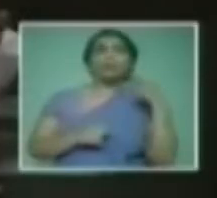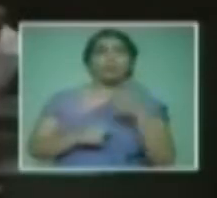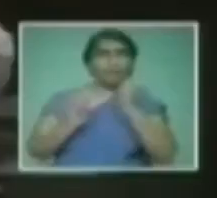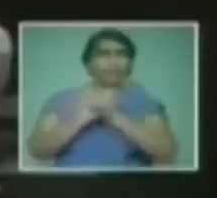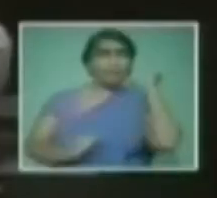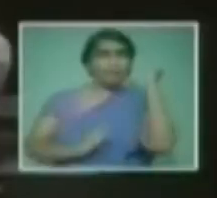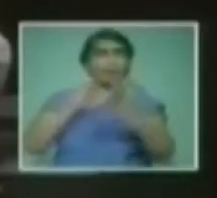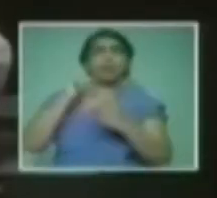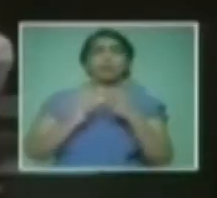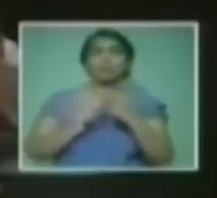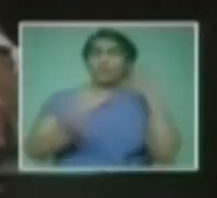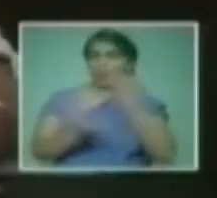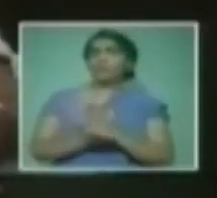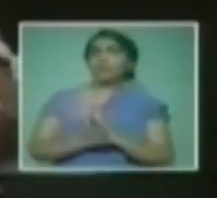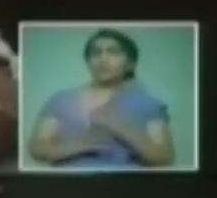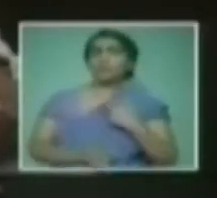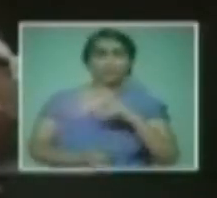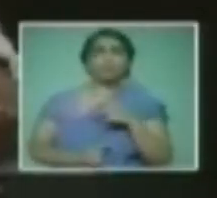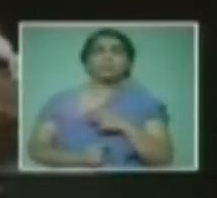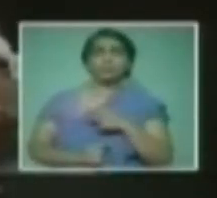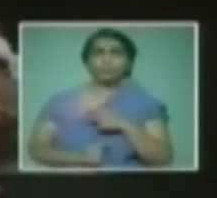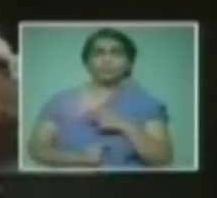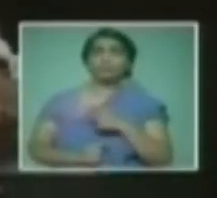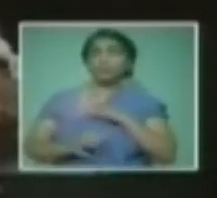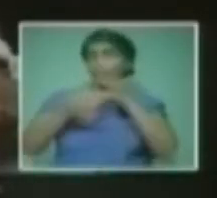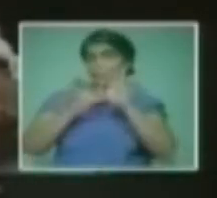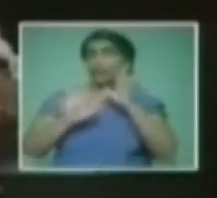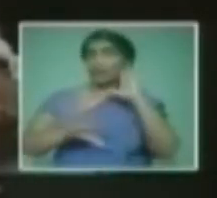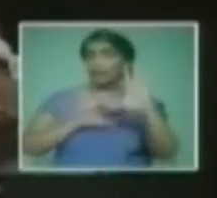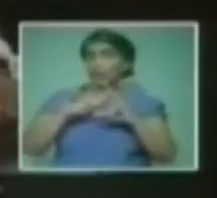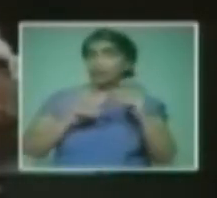காட்டி இந்த பத்திரிகையில் உள்ளவர்களையும் இங்கு அலையுங்கள். இங்கு நடந்ததை